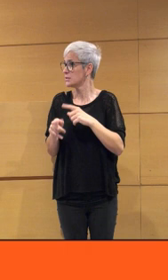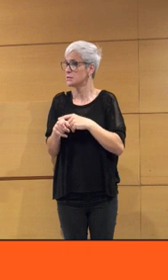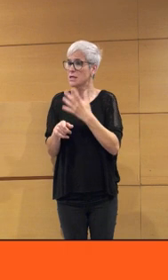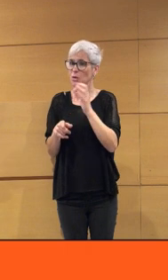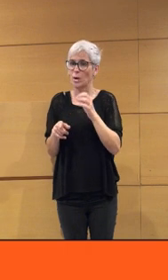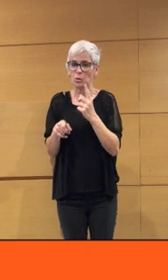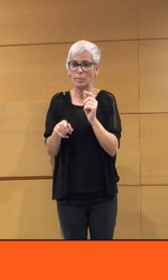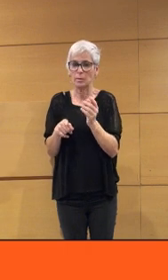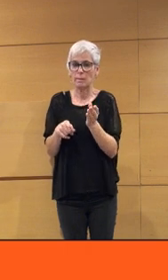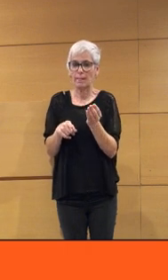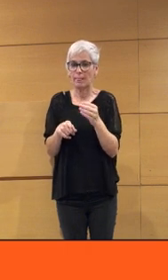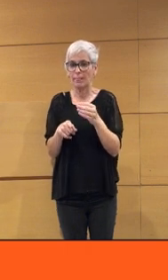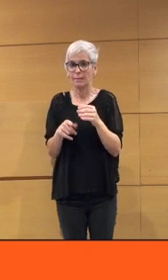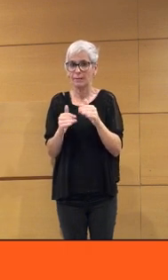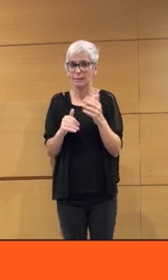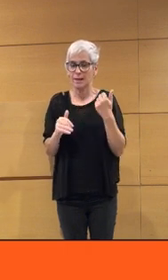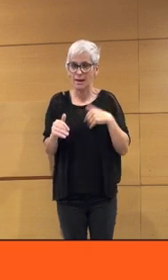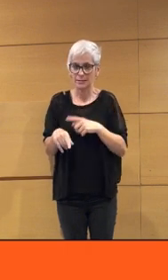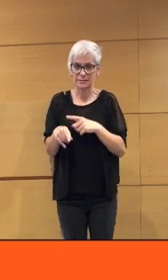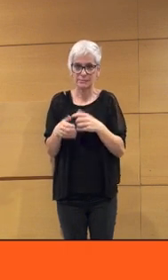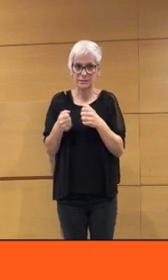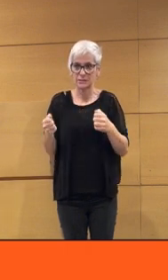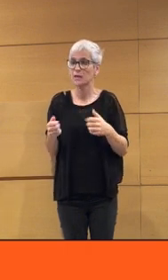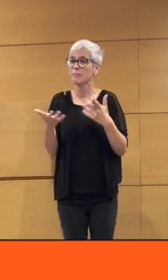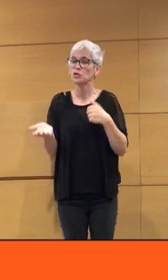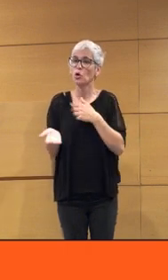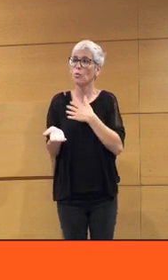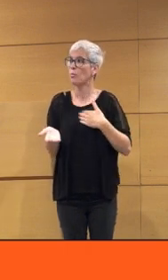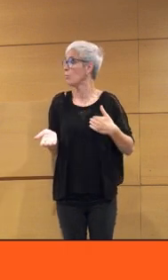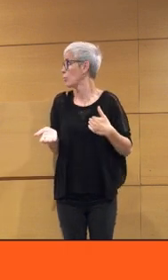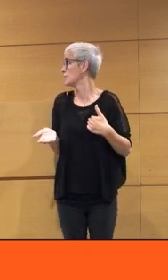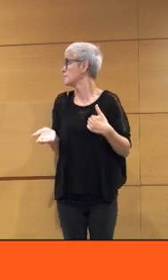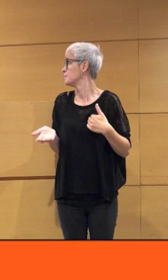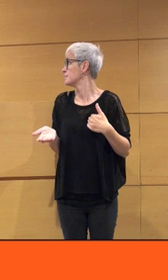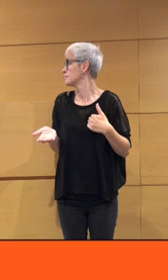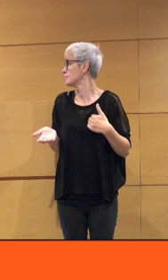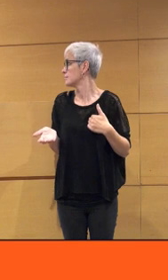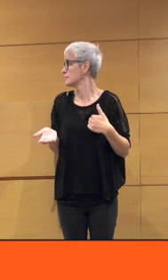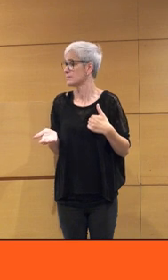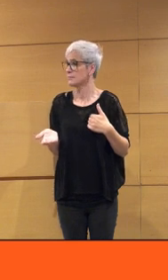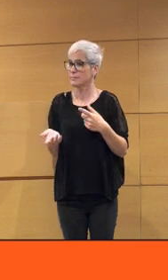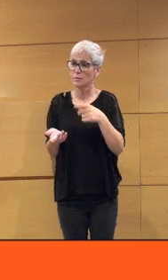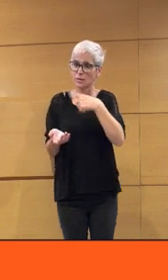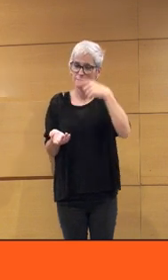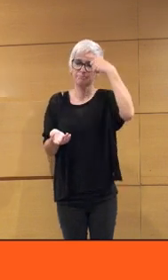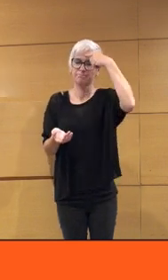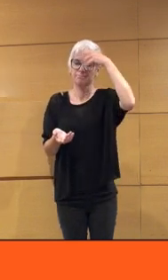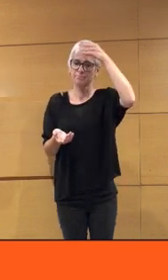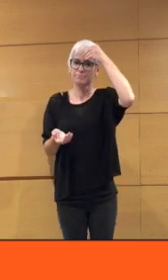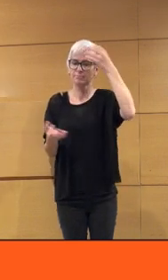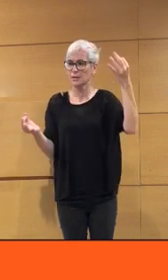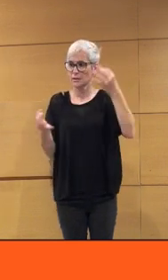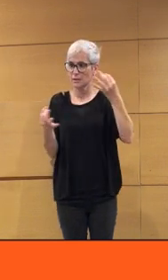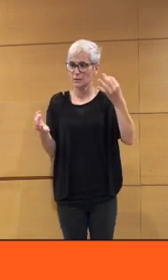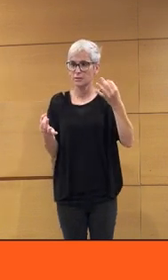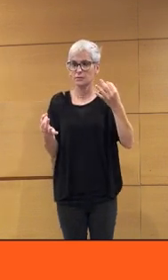un minutet. Jo el que em voldria bé que us quedéssiu, no?, és d'una banda